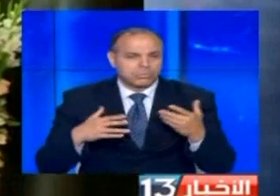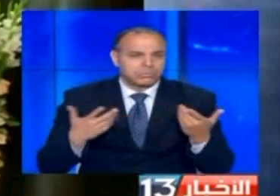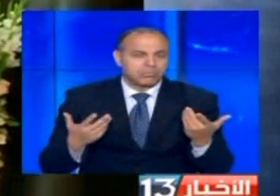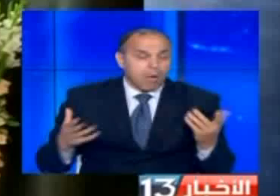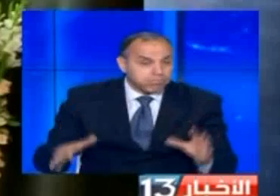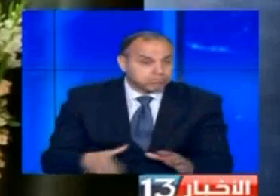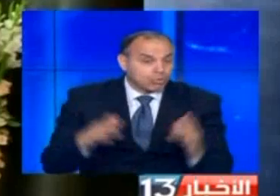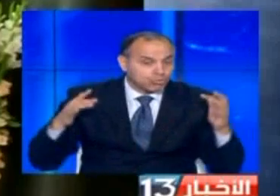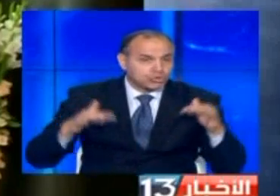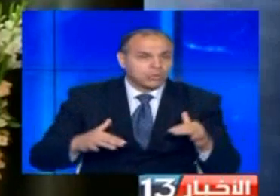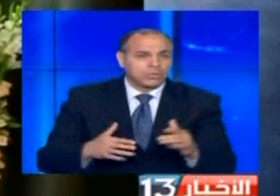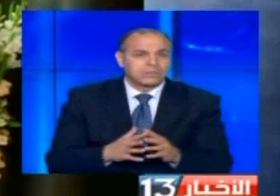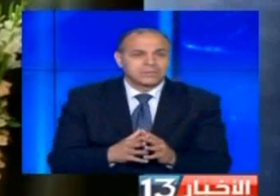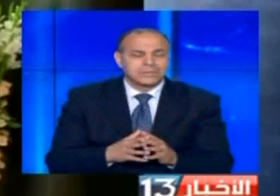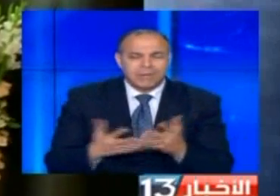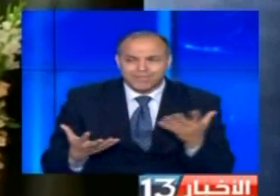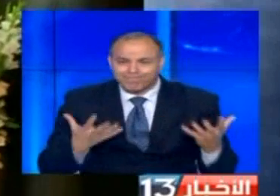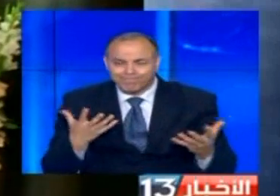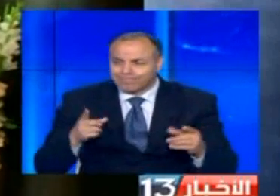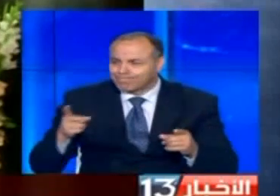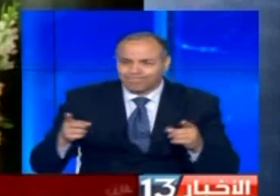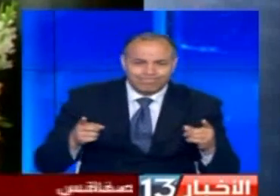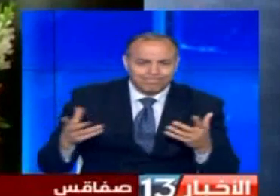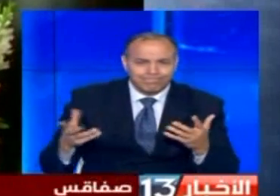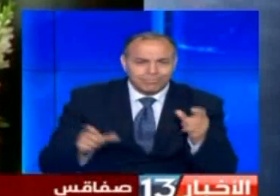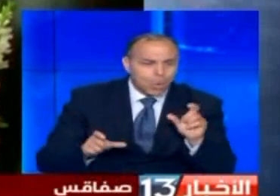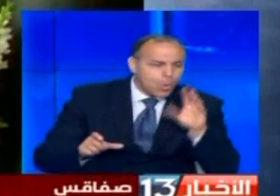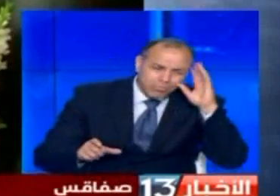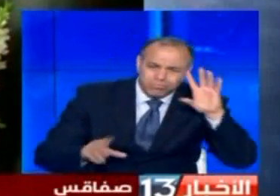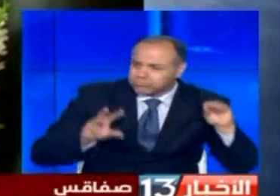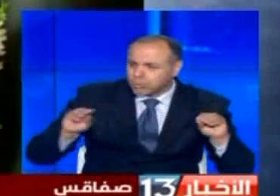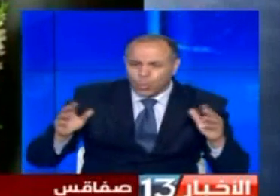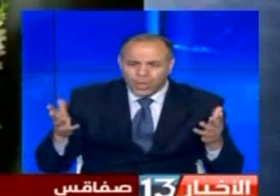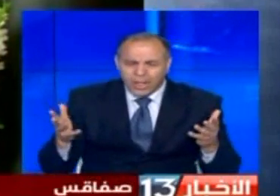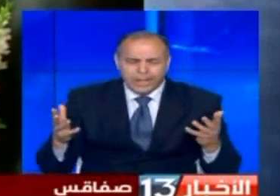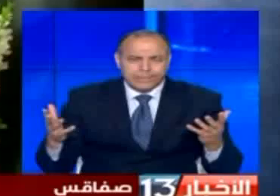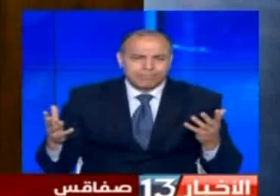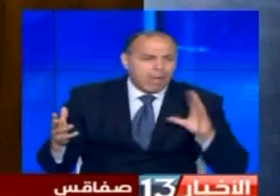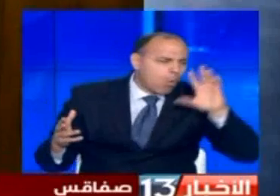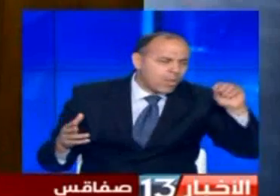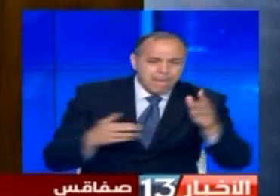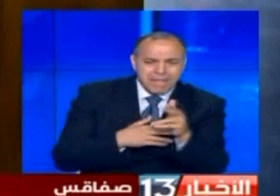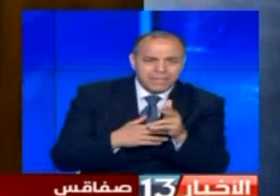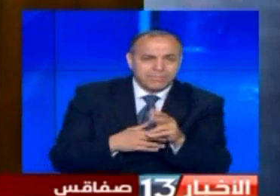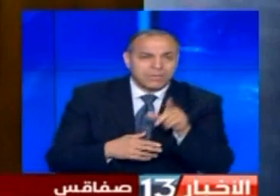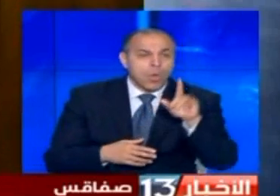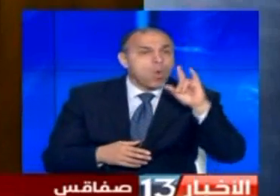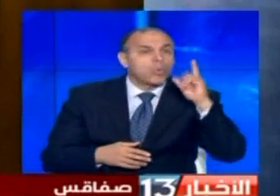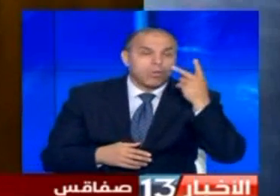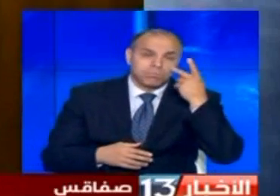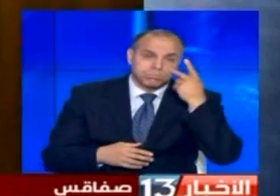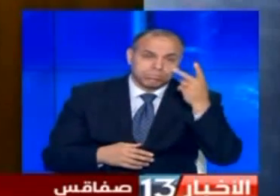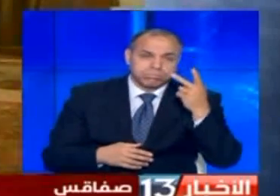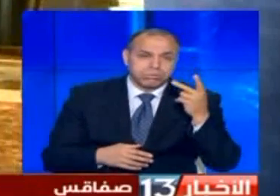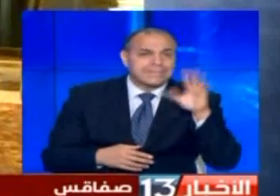تظاهرات ديما نحير حتى في الناسع منبع هديه النزل الجديد الذي ينتمي الى